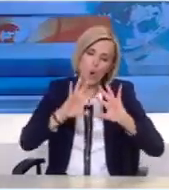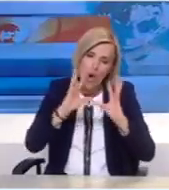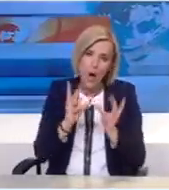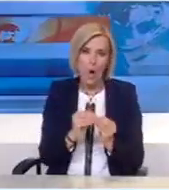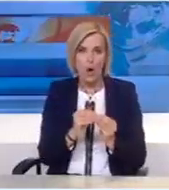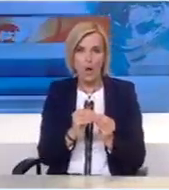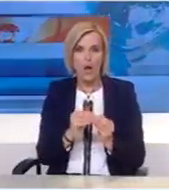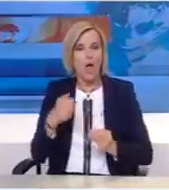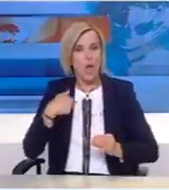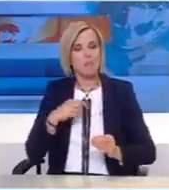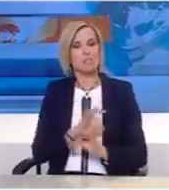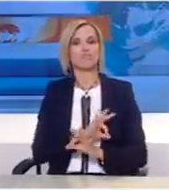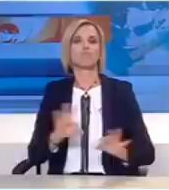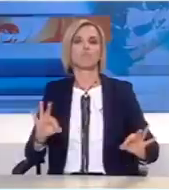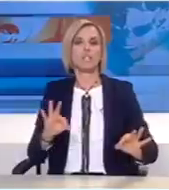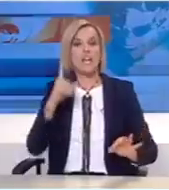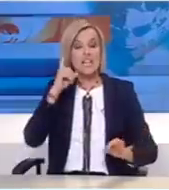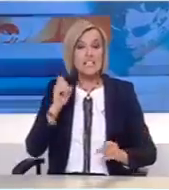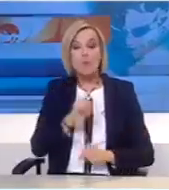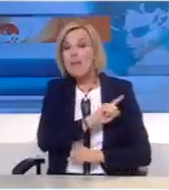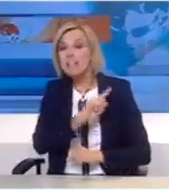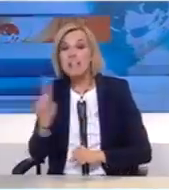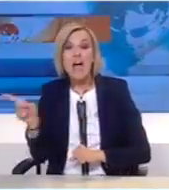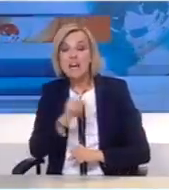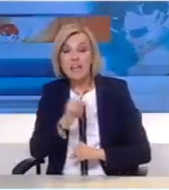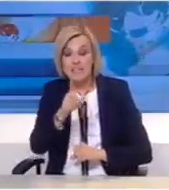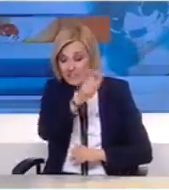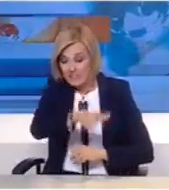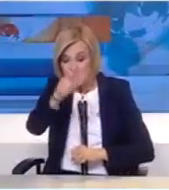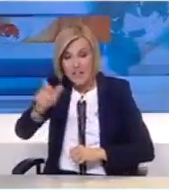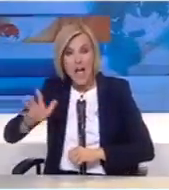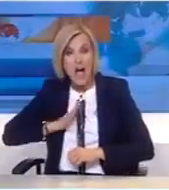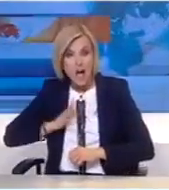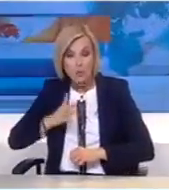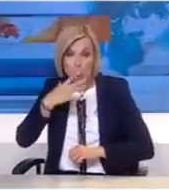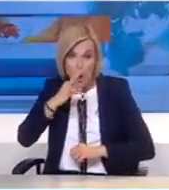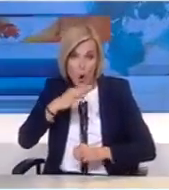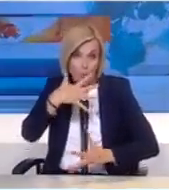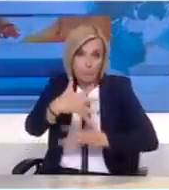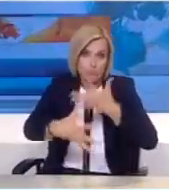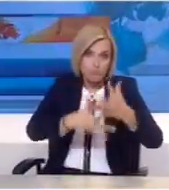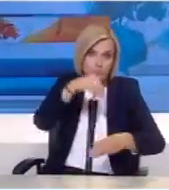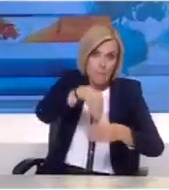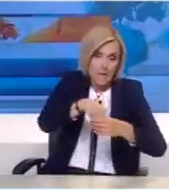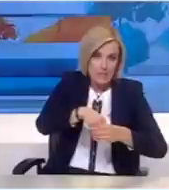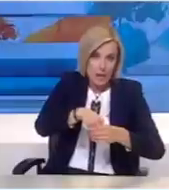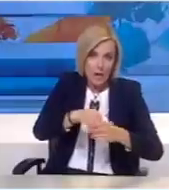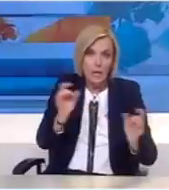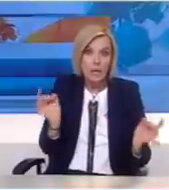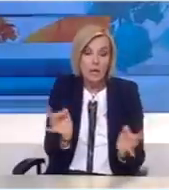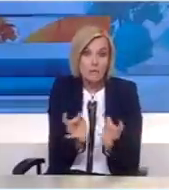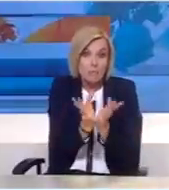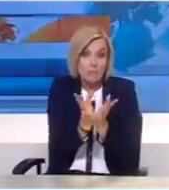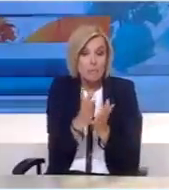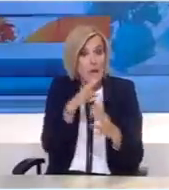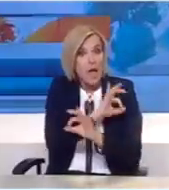να εξασφαλίσουμε ότι δεν θα υπάρχει κανένας, μα κανένας συμπολίτης μας, ο οποίος λόγω αυτής της κατάστασης δεν θα μπορέσει με